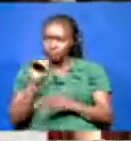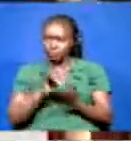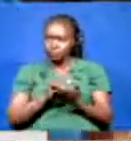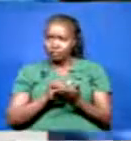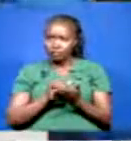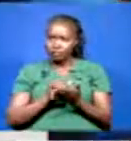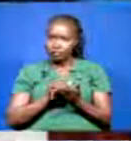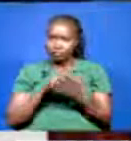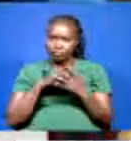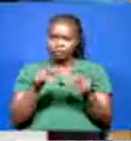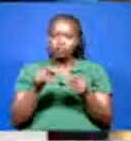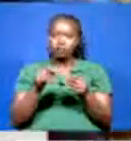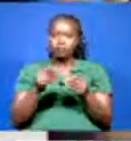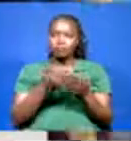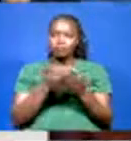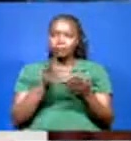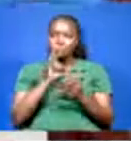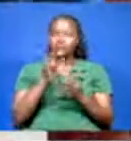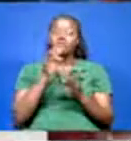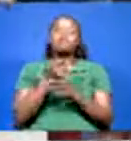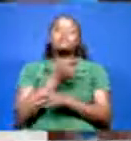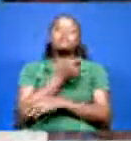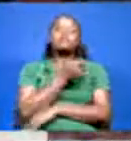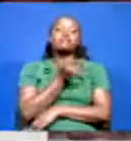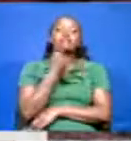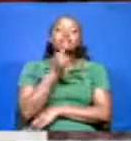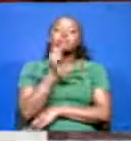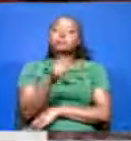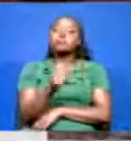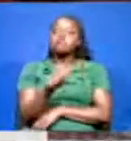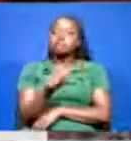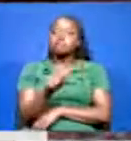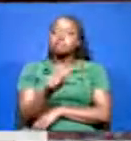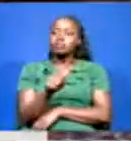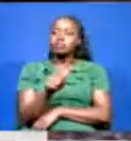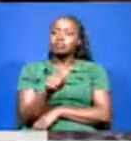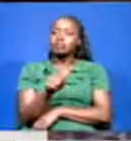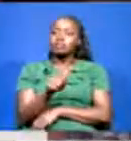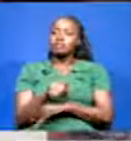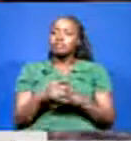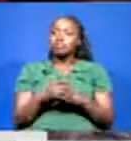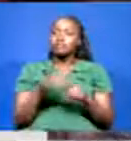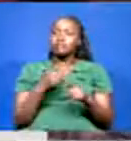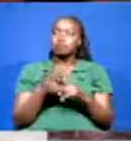muende kwa hizo village. Tuone kama hiyo dawa bado zijafika, si ndio? Aya, lakini kwa